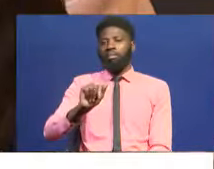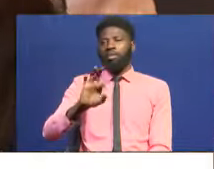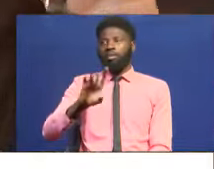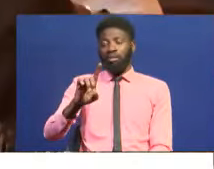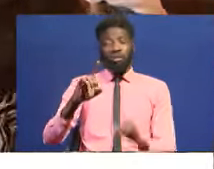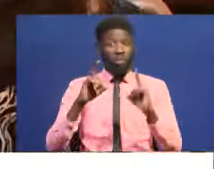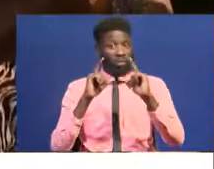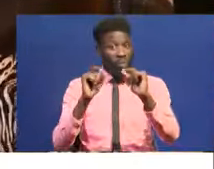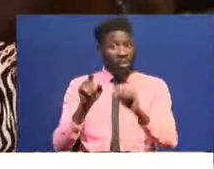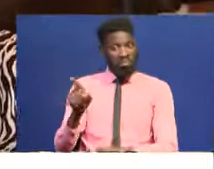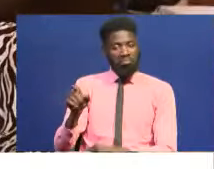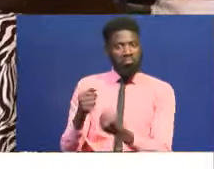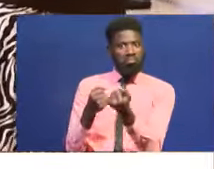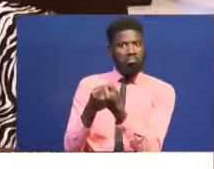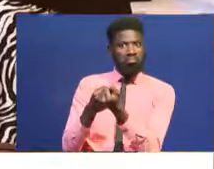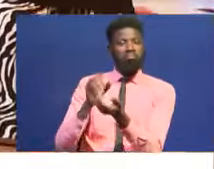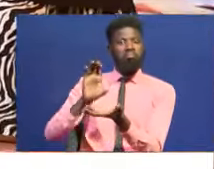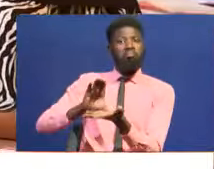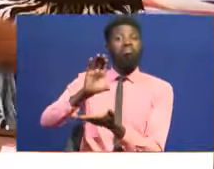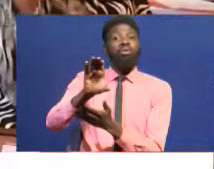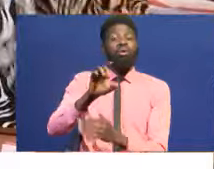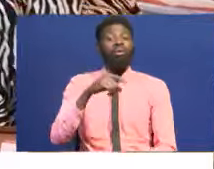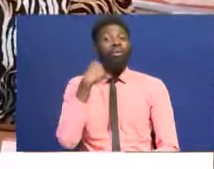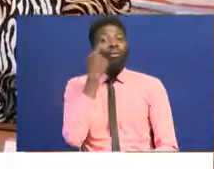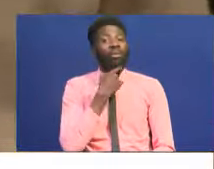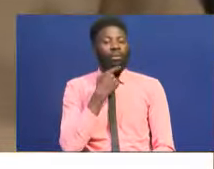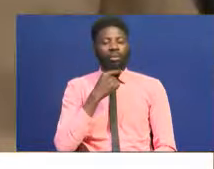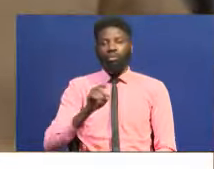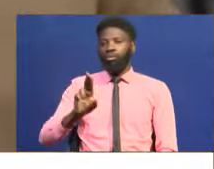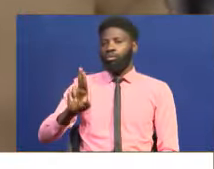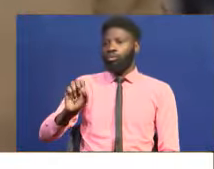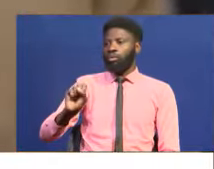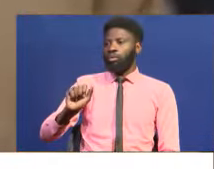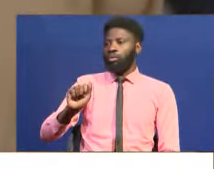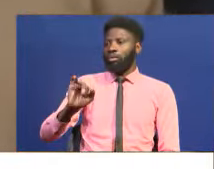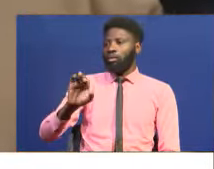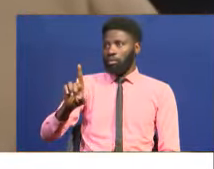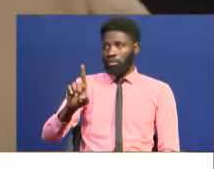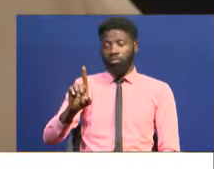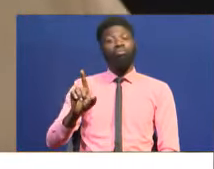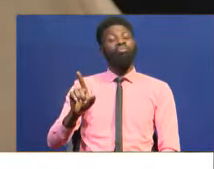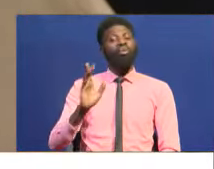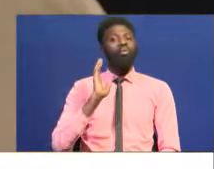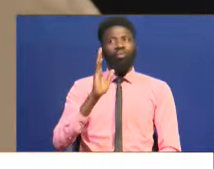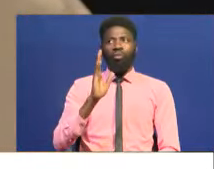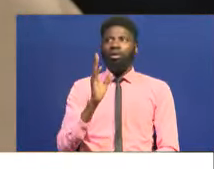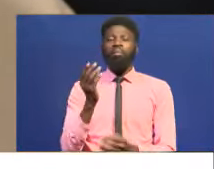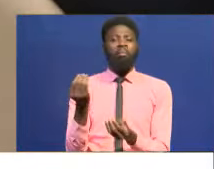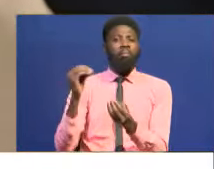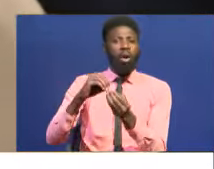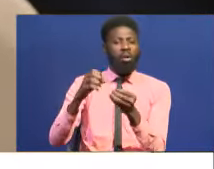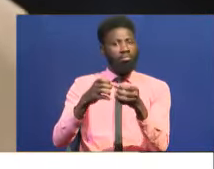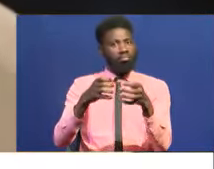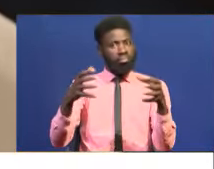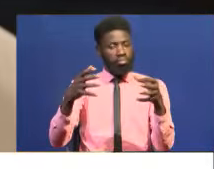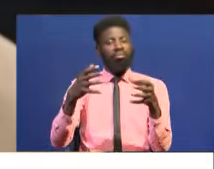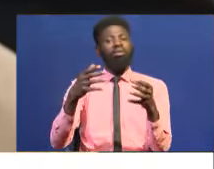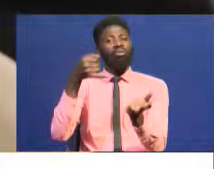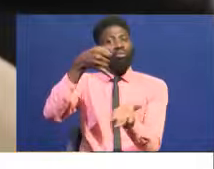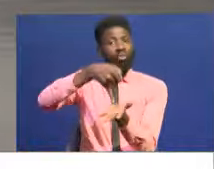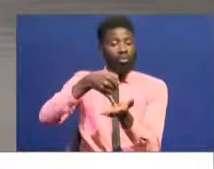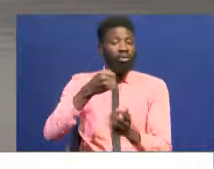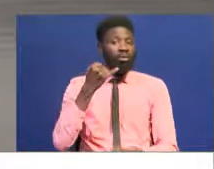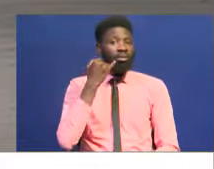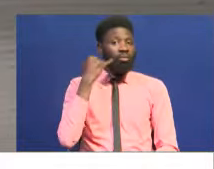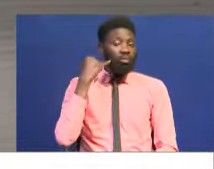na shirika la misaada la Marekani USAID utapanuliwa kujumuisha watu walio na ulemavu katika kaunti za Nakuru, Kakamega